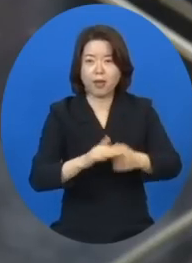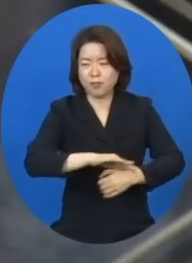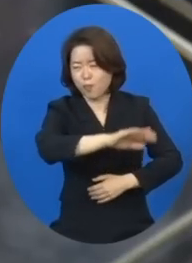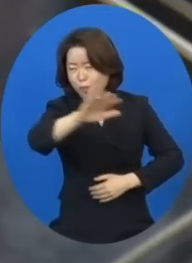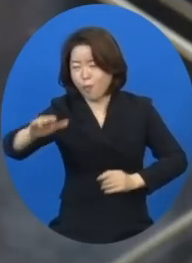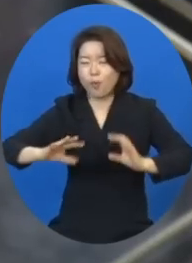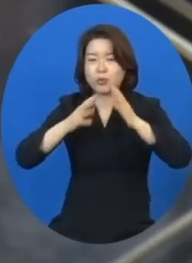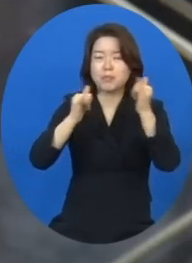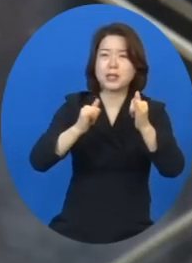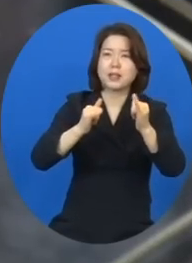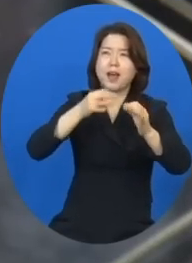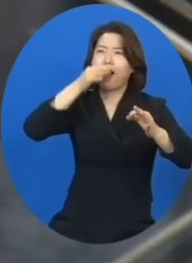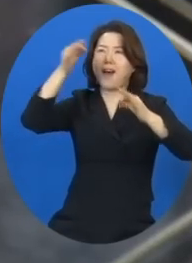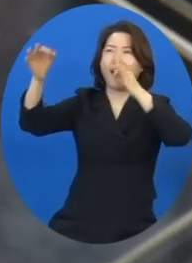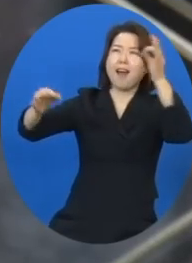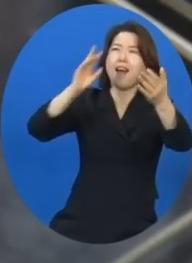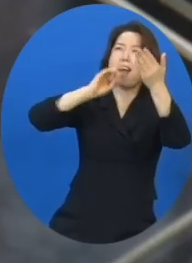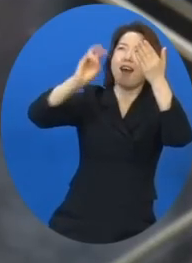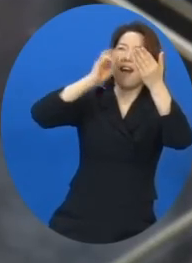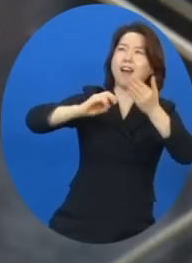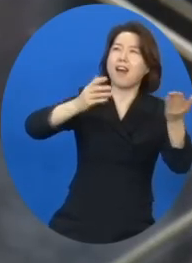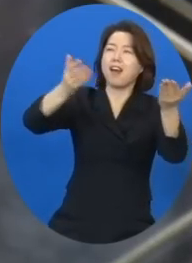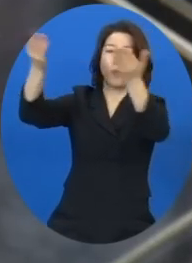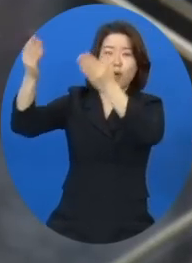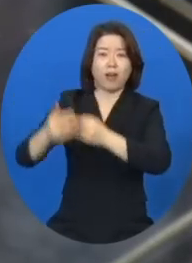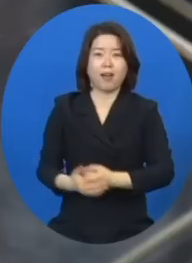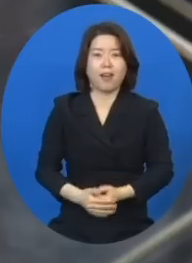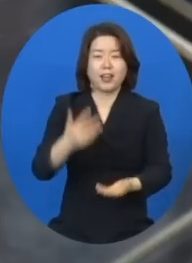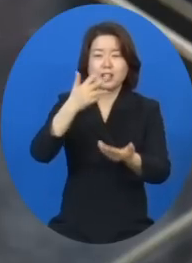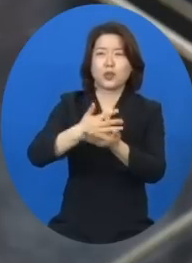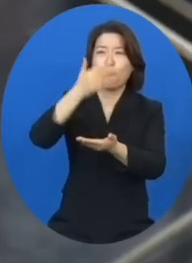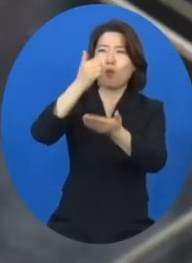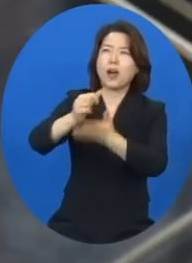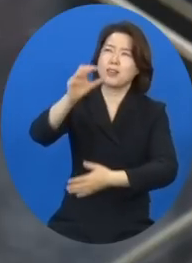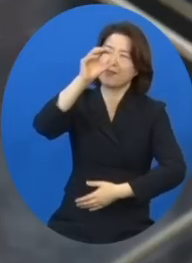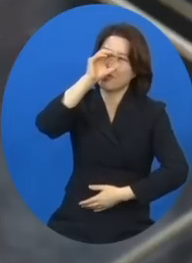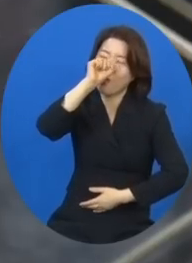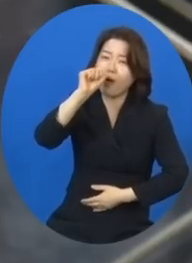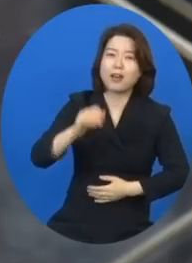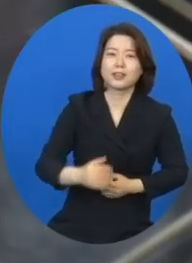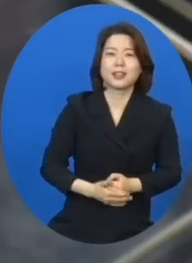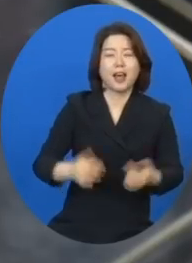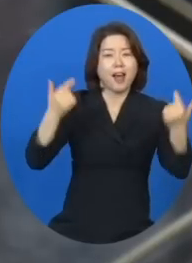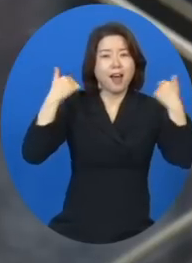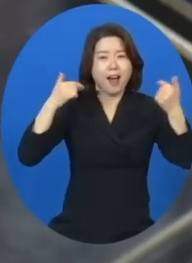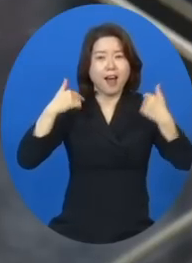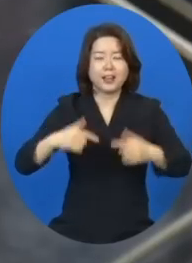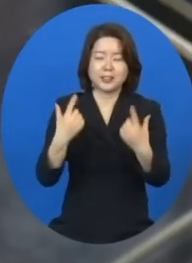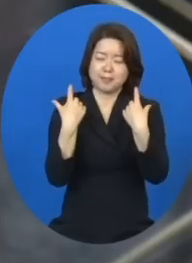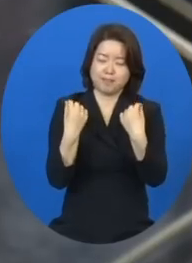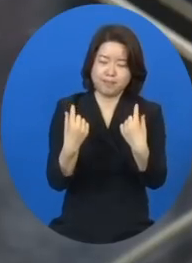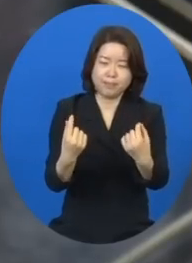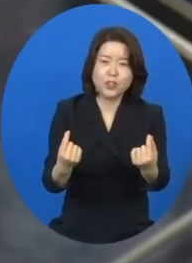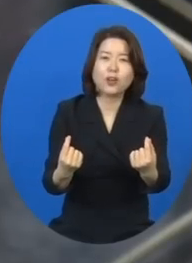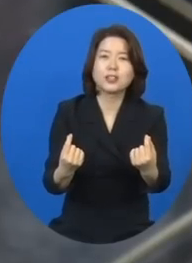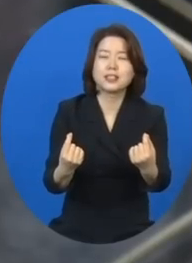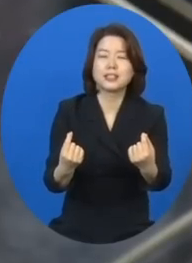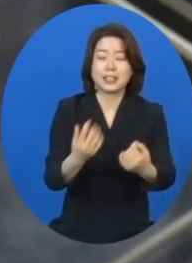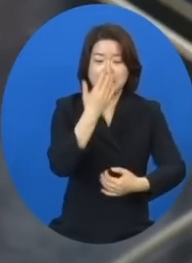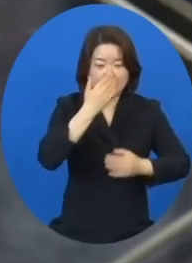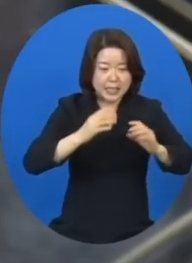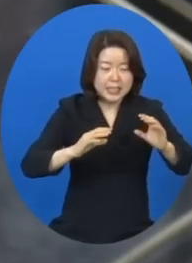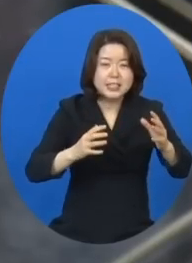높여 찬양해요. 크게 외칩니다. 여호와는 선하시다. 언제나 한결같이